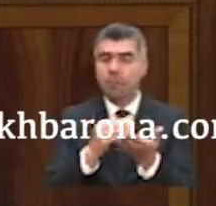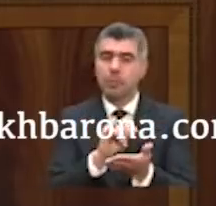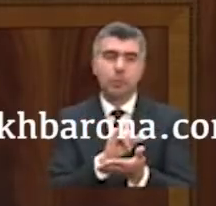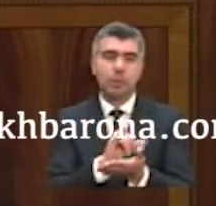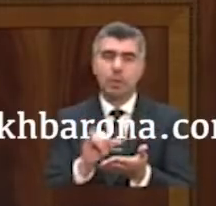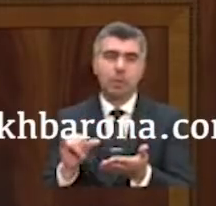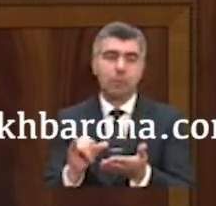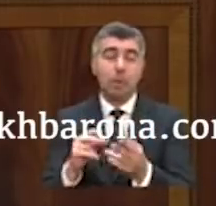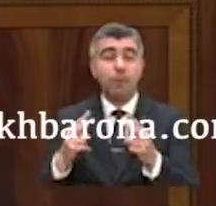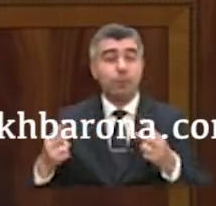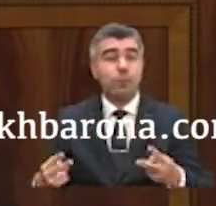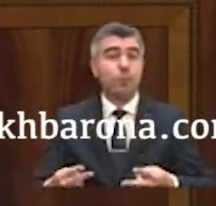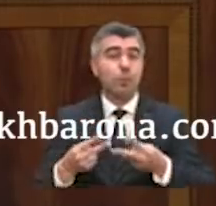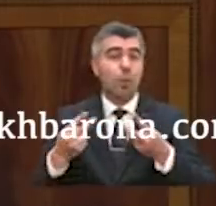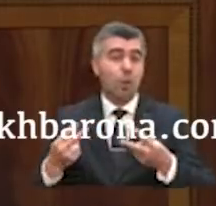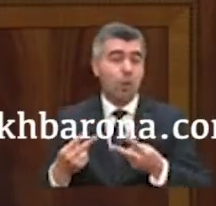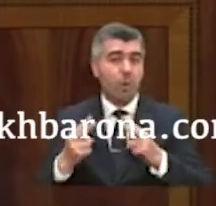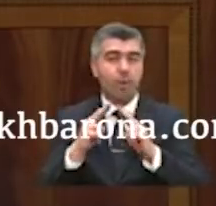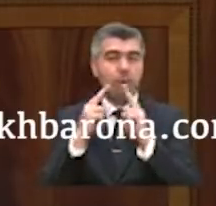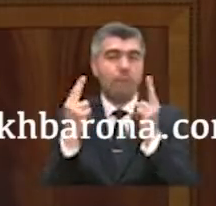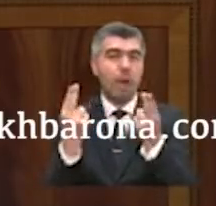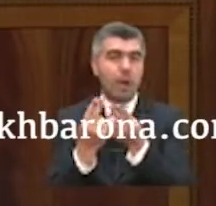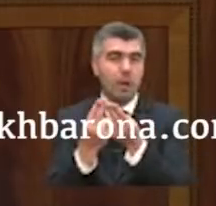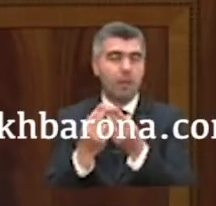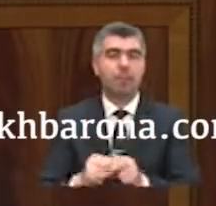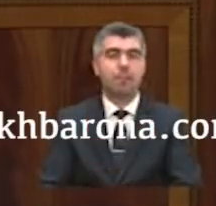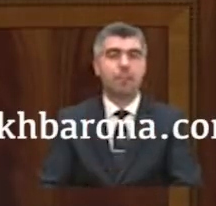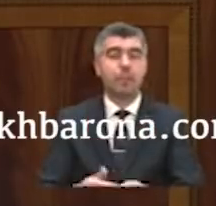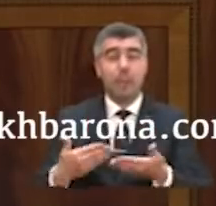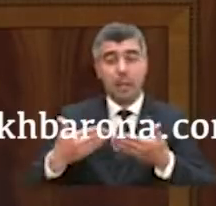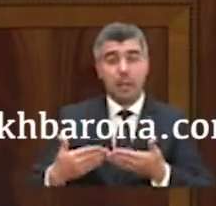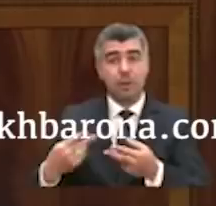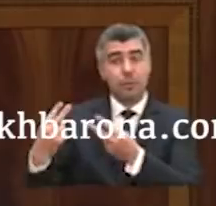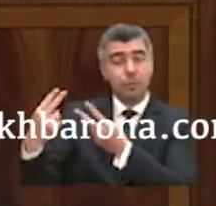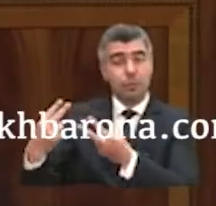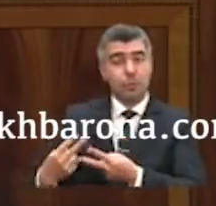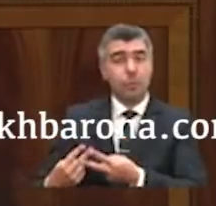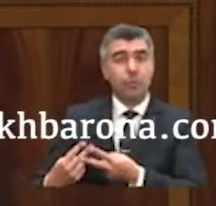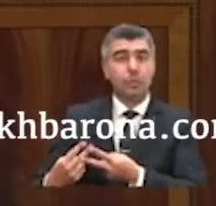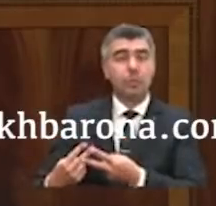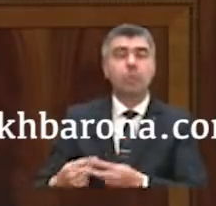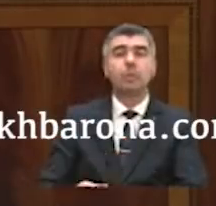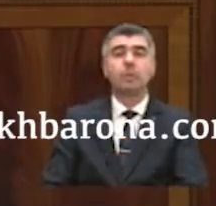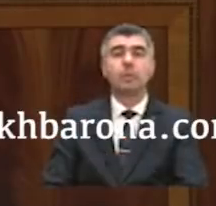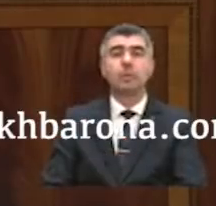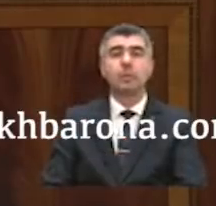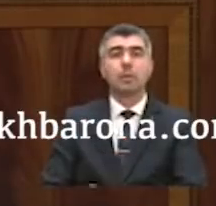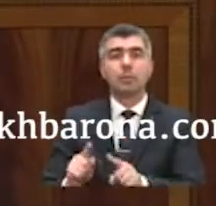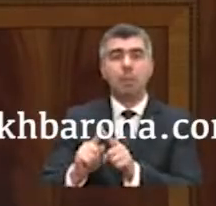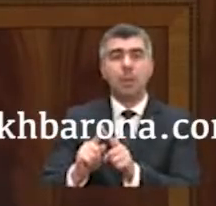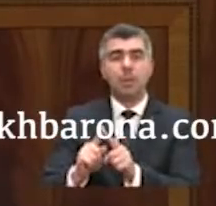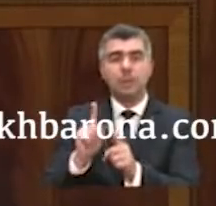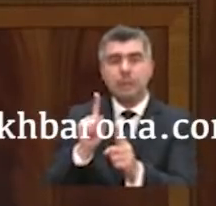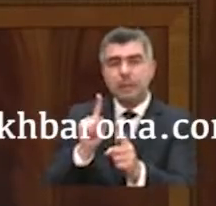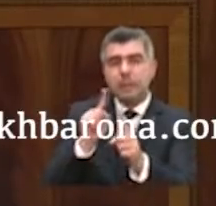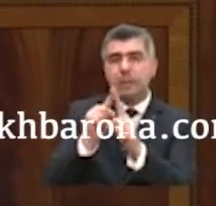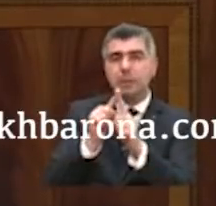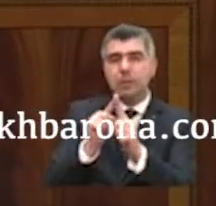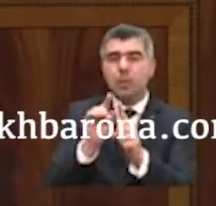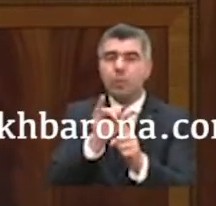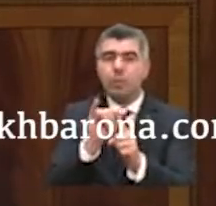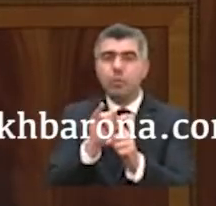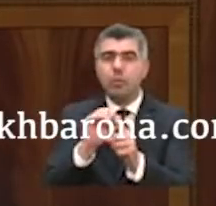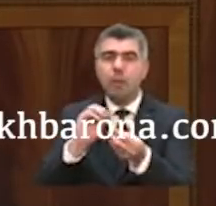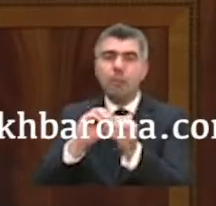مرتبطه بالسوق يعني العالميه. وحنا جينا كنقولوا كيفاش يمكن لينا نديروا السيبلاج وندخلوا واحد